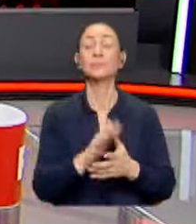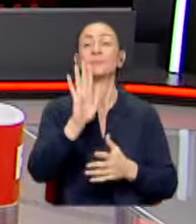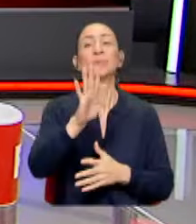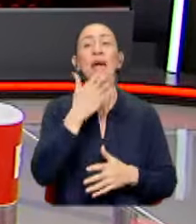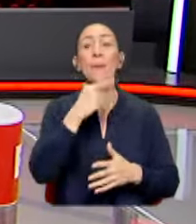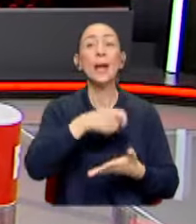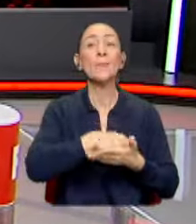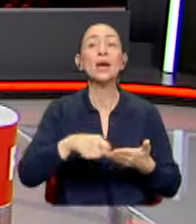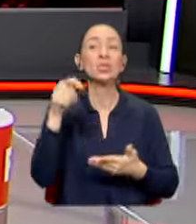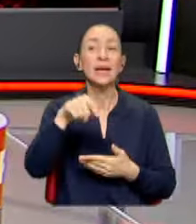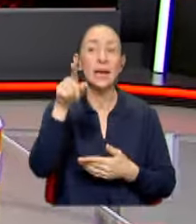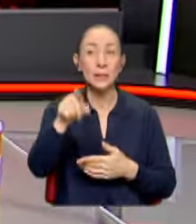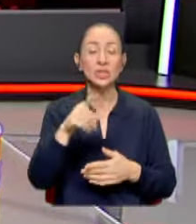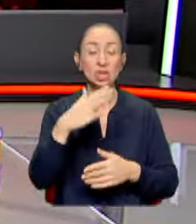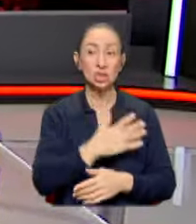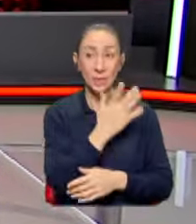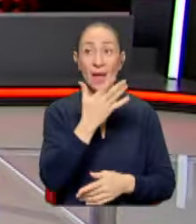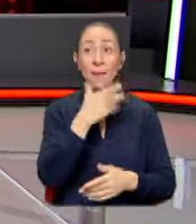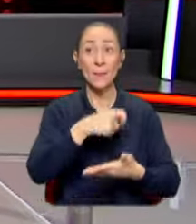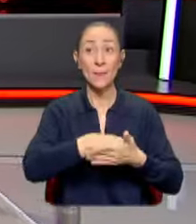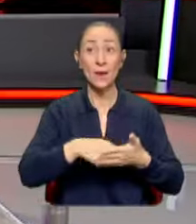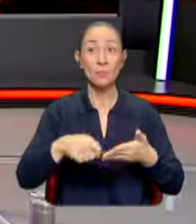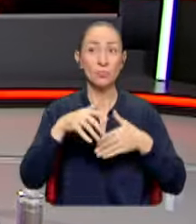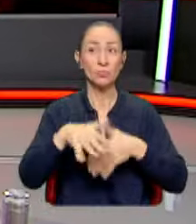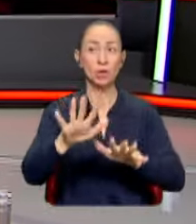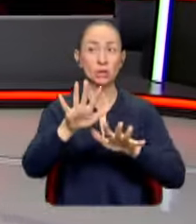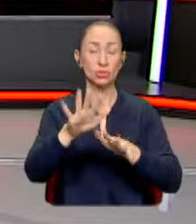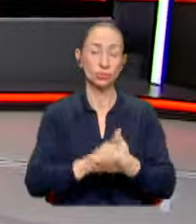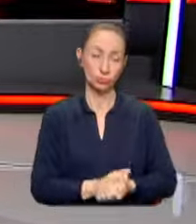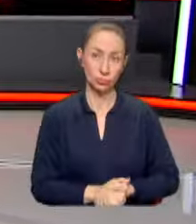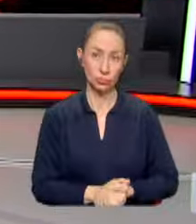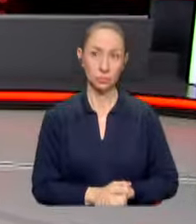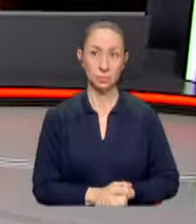Efendim emekli maaşlarına gelelim. CHP'den emekli maaşı protestosu.